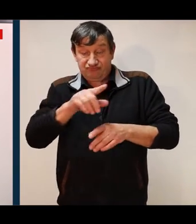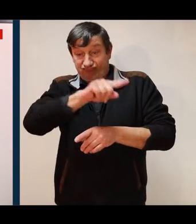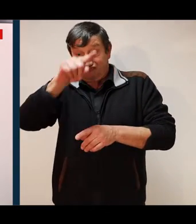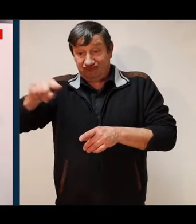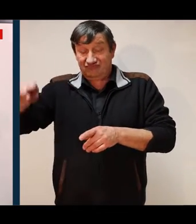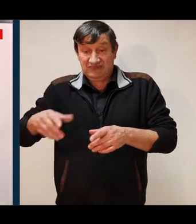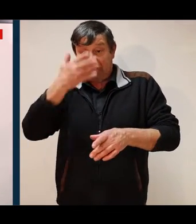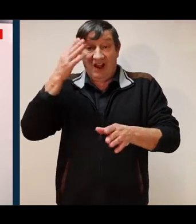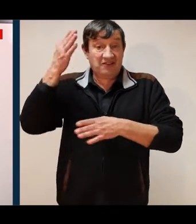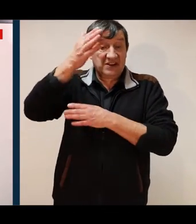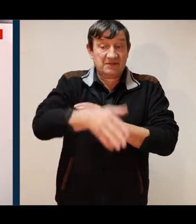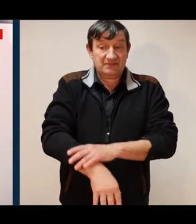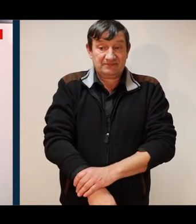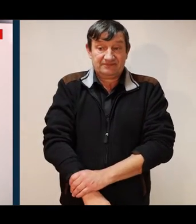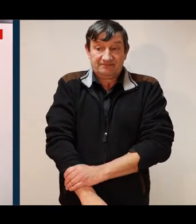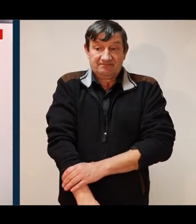ça.